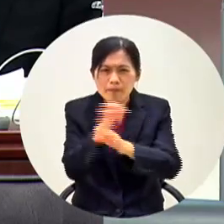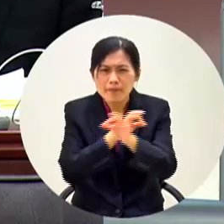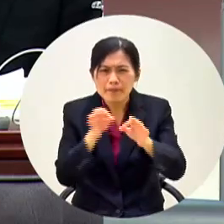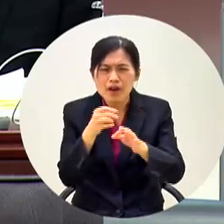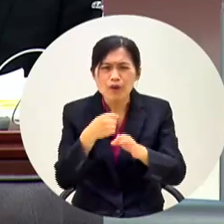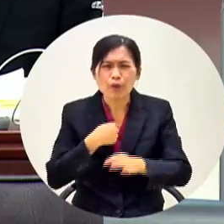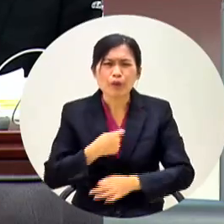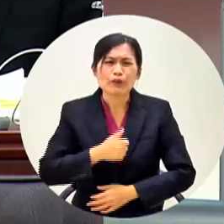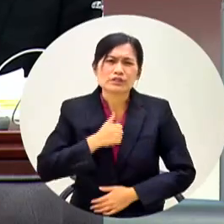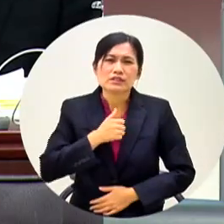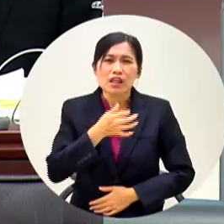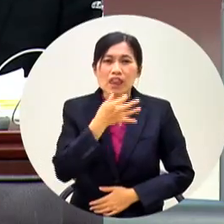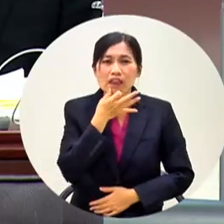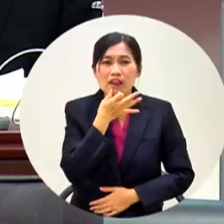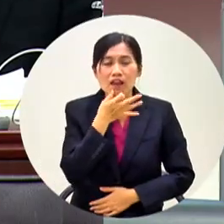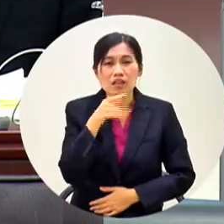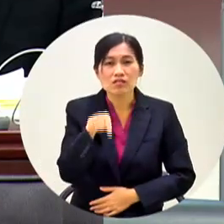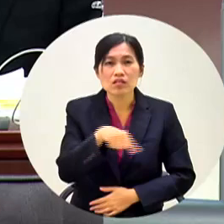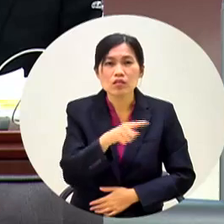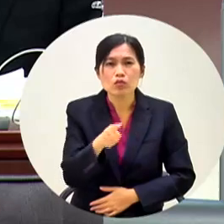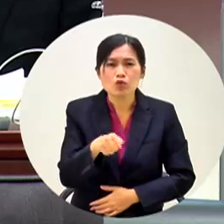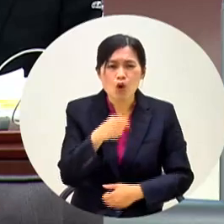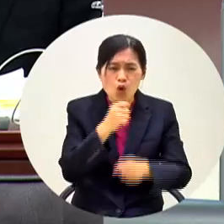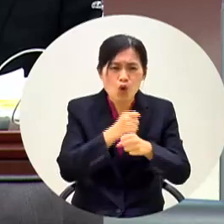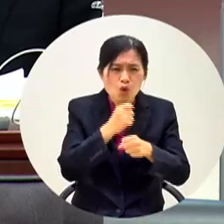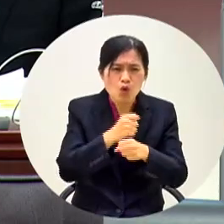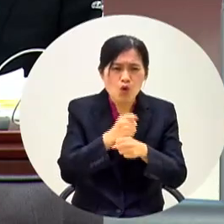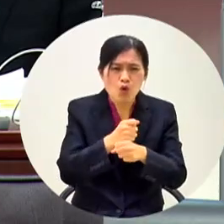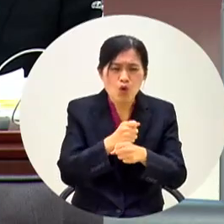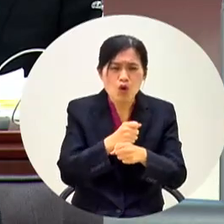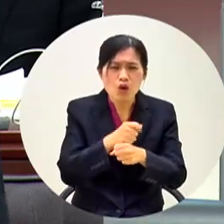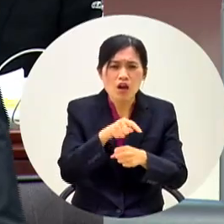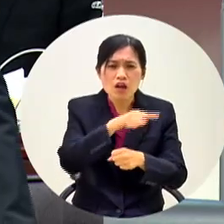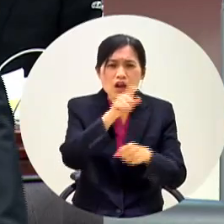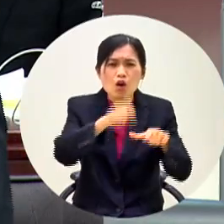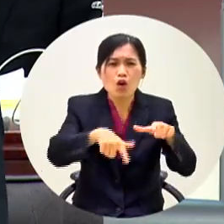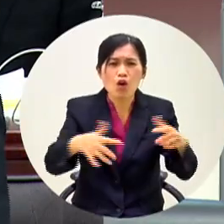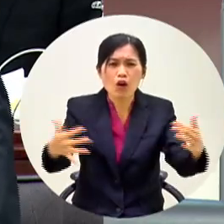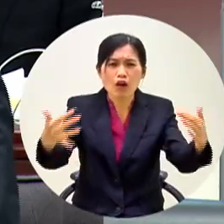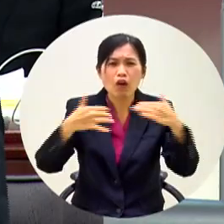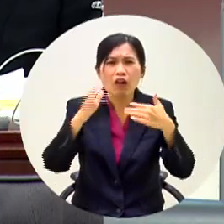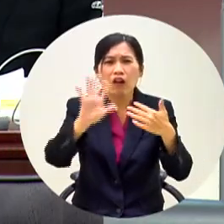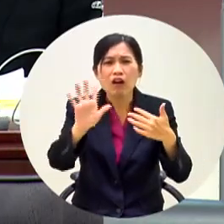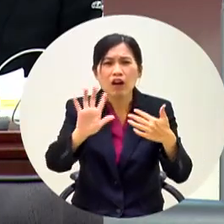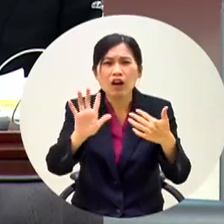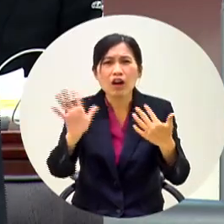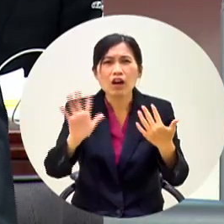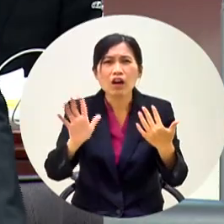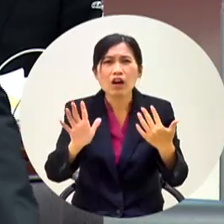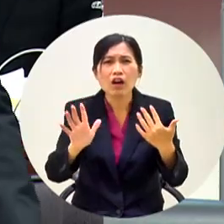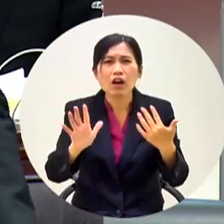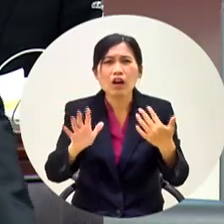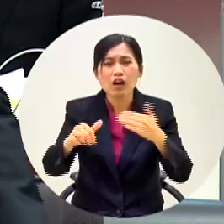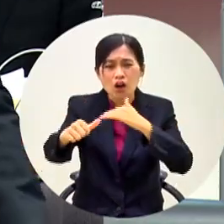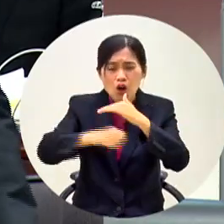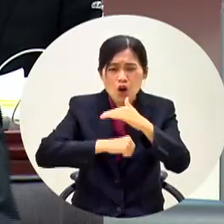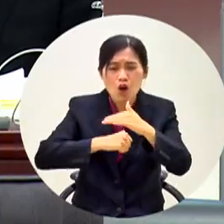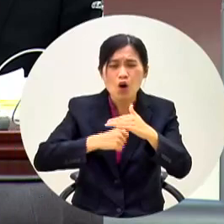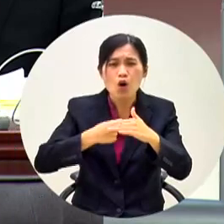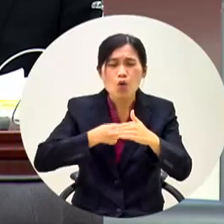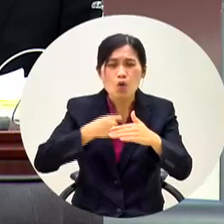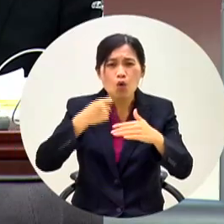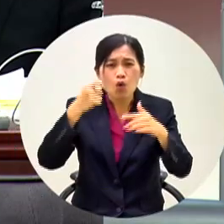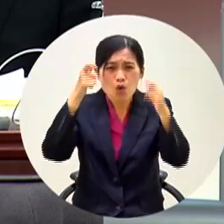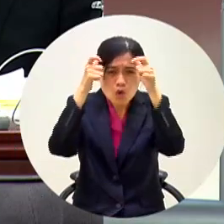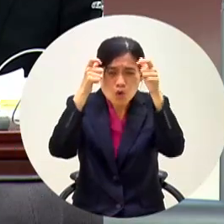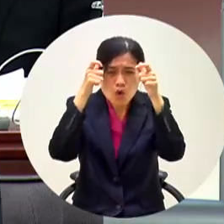担心啦、哦、就是说这些产业看起来都不进驻、哦、上中下游的这些产业都不会进驻来高雄，然后呢